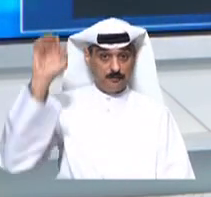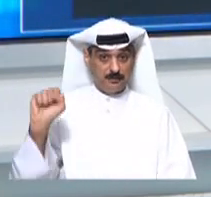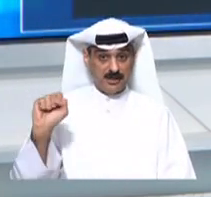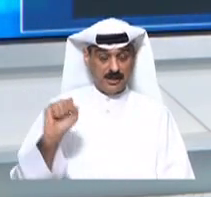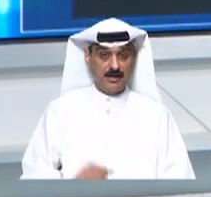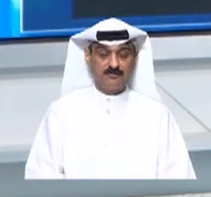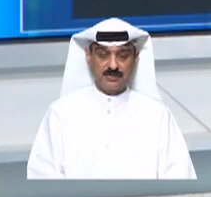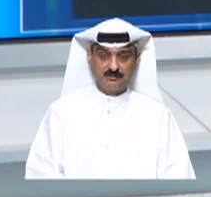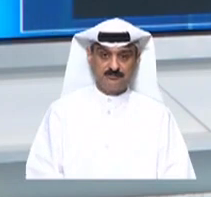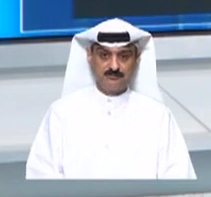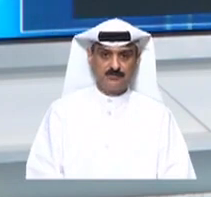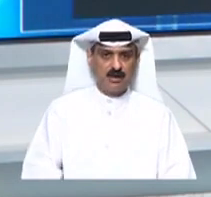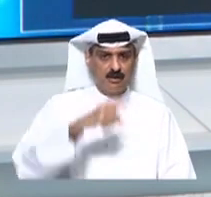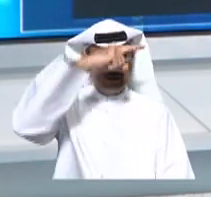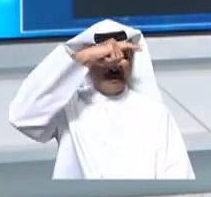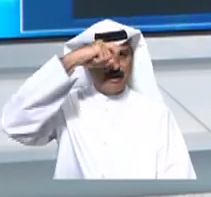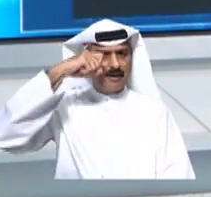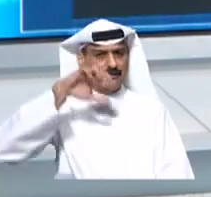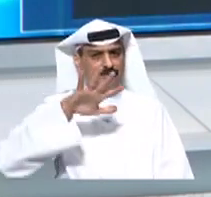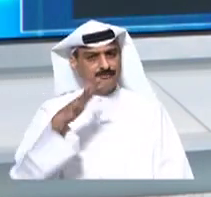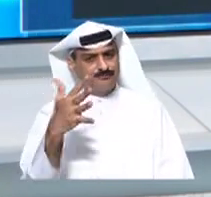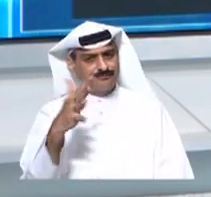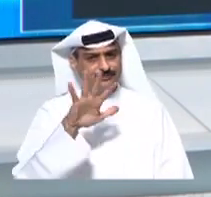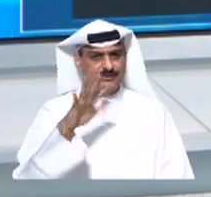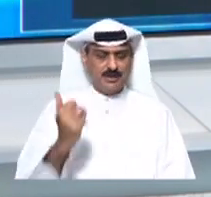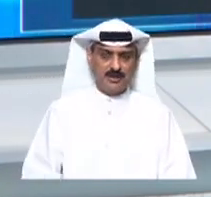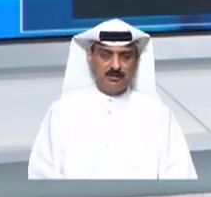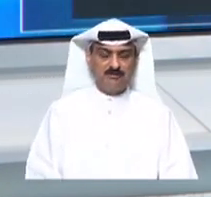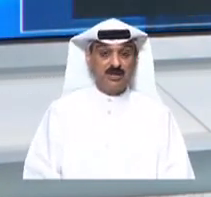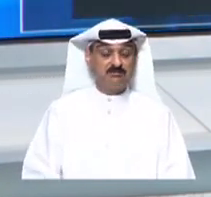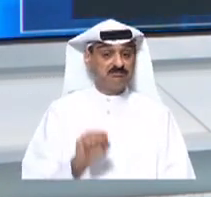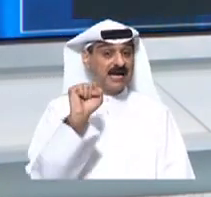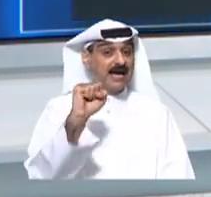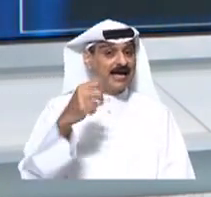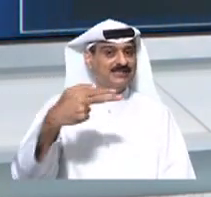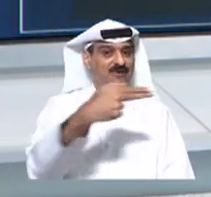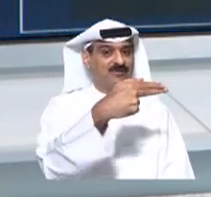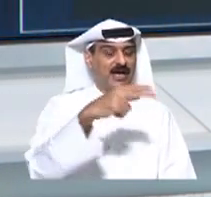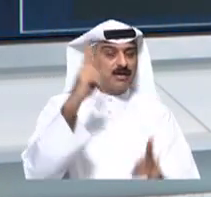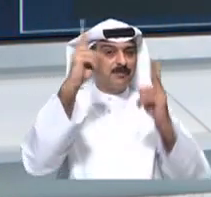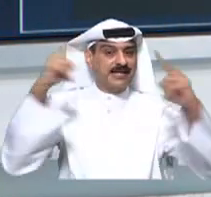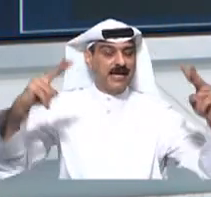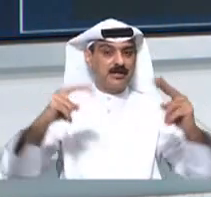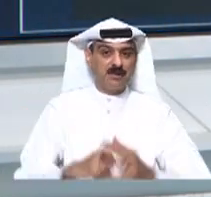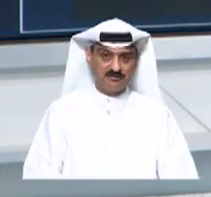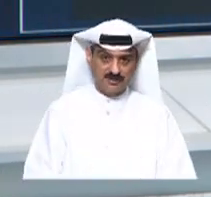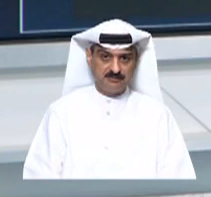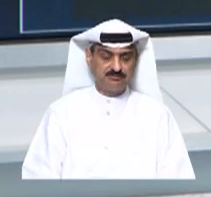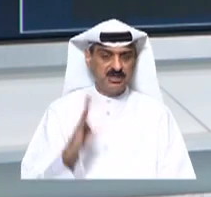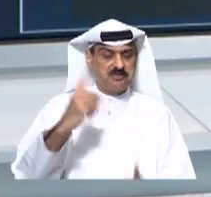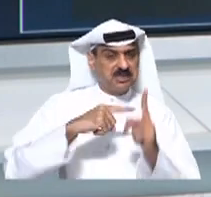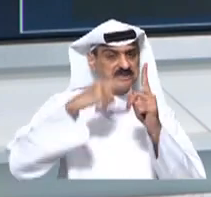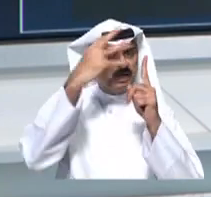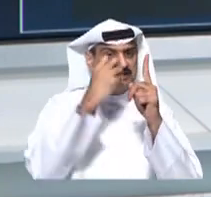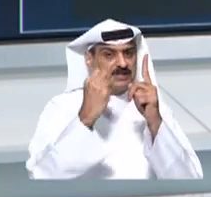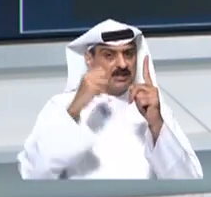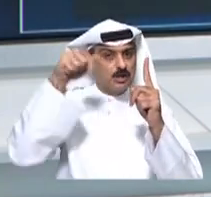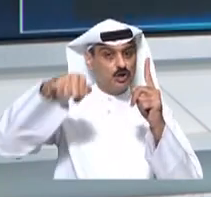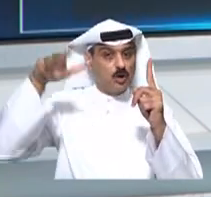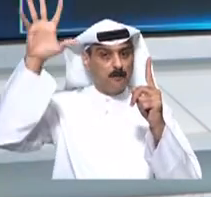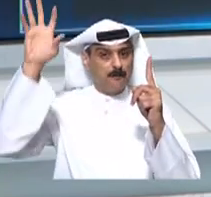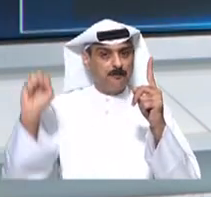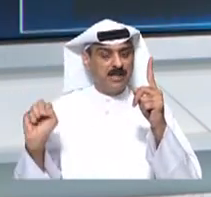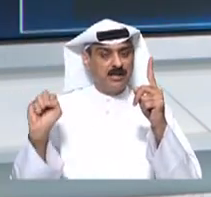بمشيئة الله أجواء تميل إلى الحرارة خاصة على المناطق الغربية من دولة الكويت. متوقع أن تصل درجة الحرارة في منتصف هذه الليلة